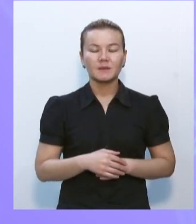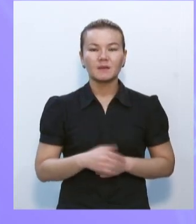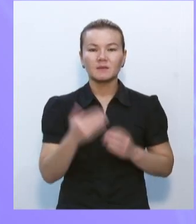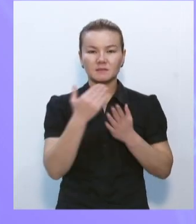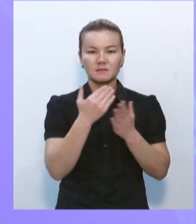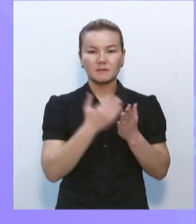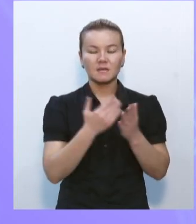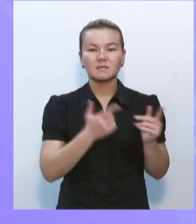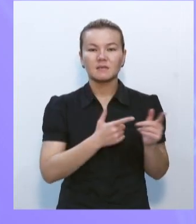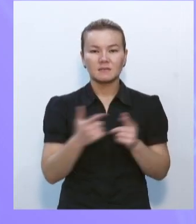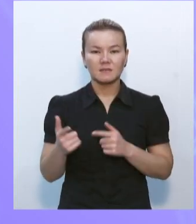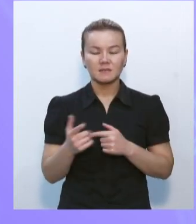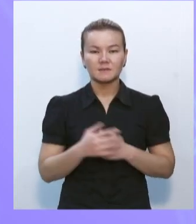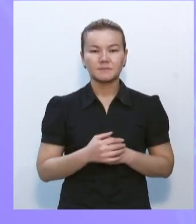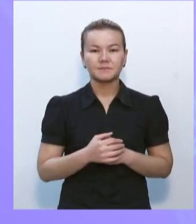Сабакка даярдангыла.